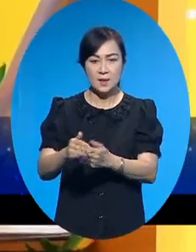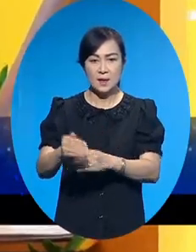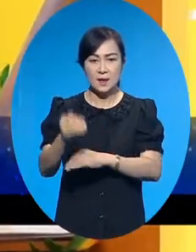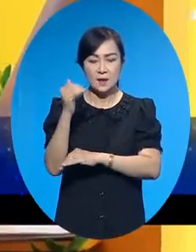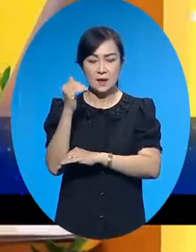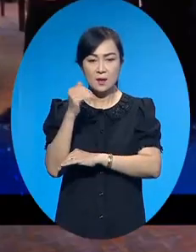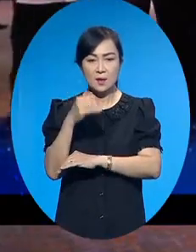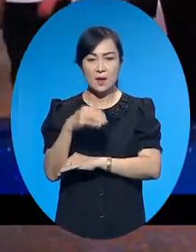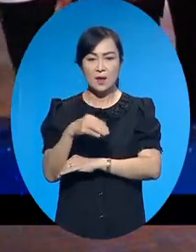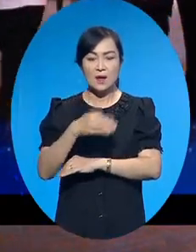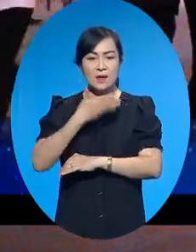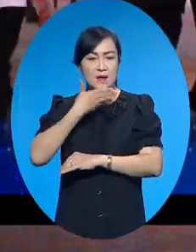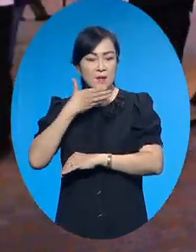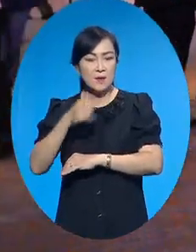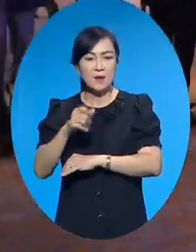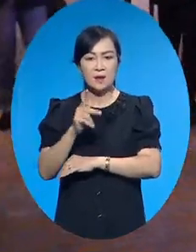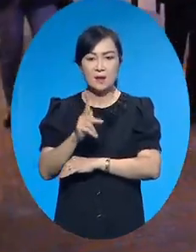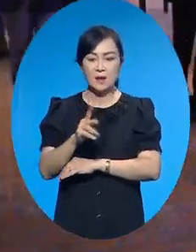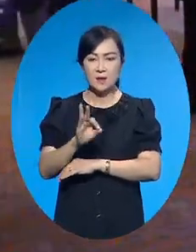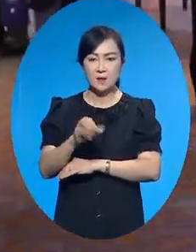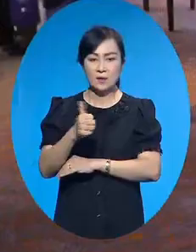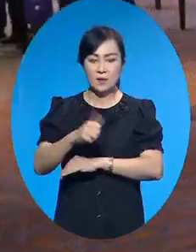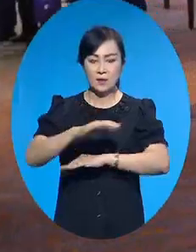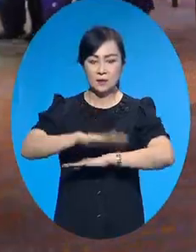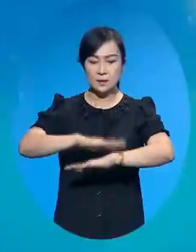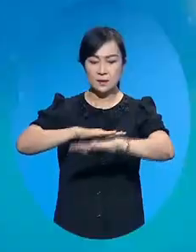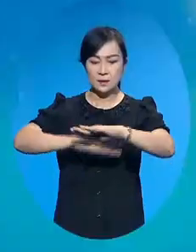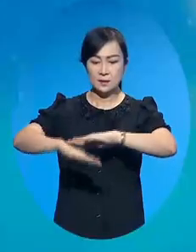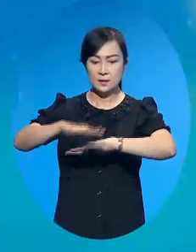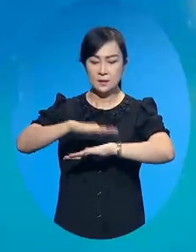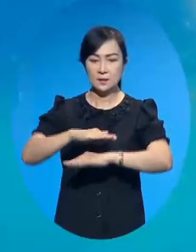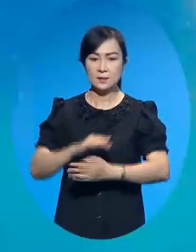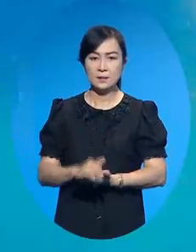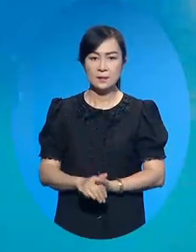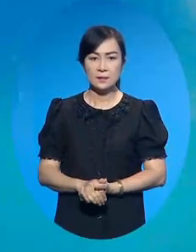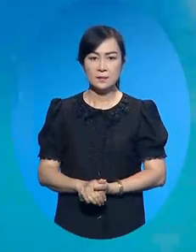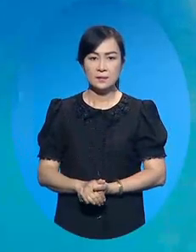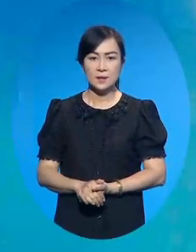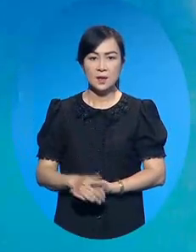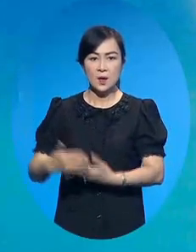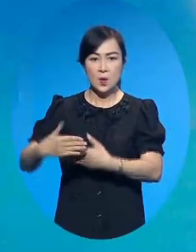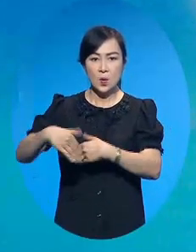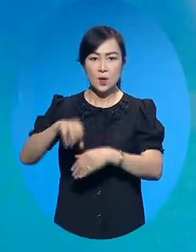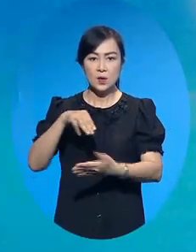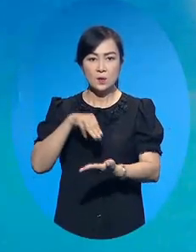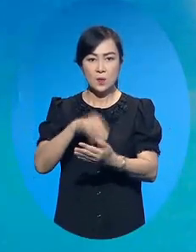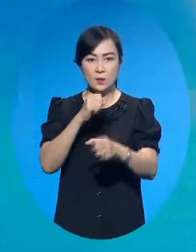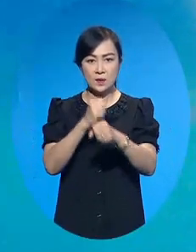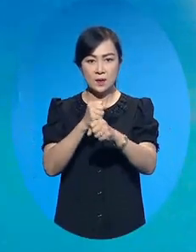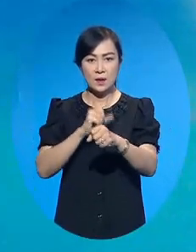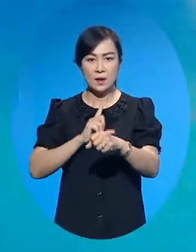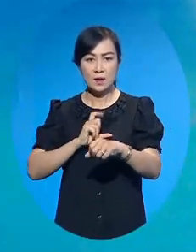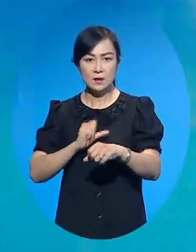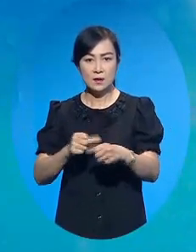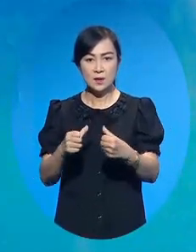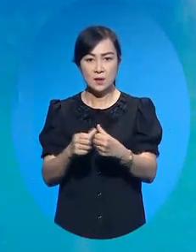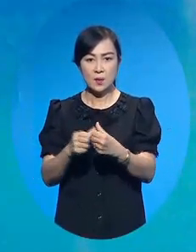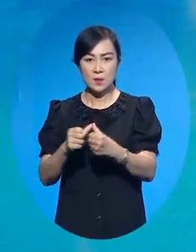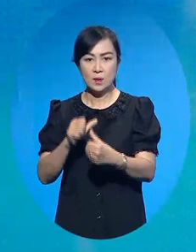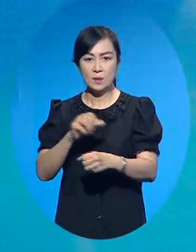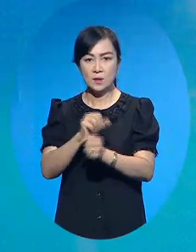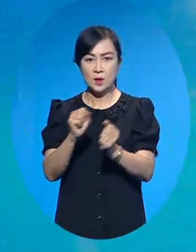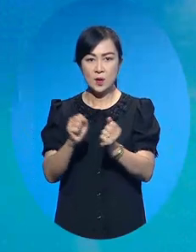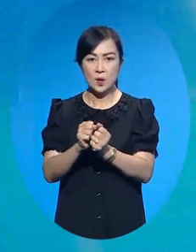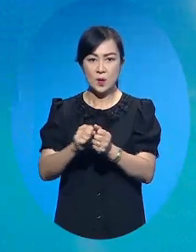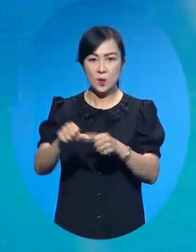nhiều thiết kế độc đáo cho ngành kiến trúc và xây dựng. Ngoài hoạt động chuyên môn nghề nghiệp, các luật sư còn đóng góp cho xã